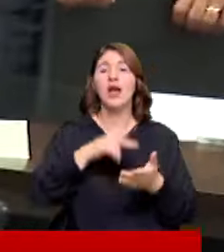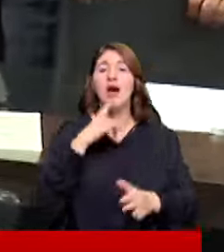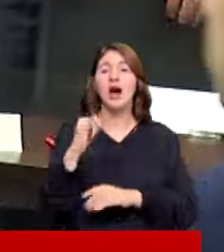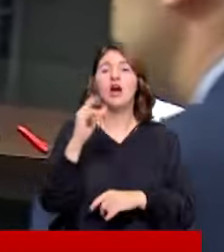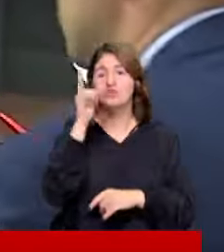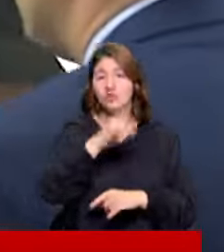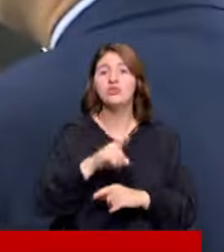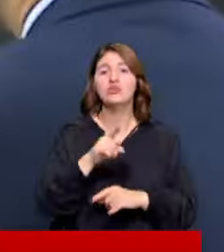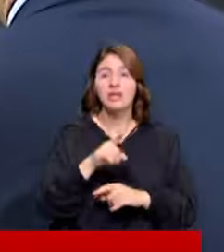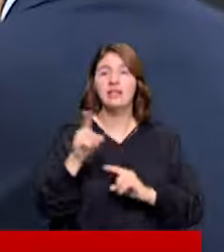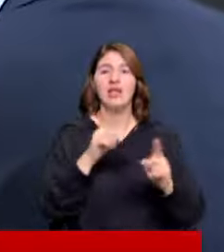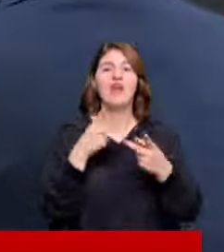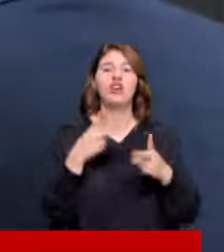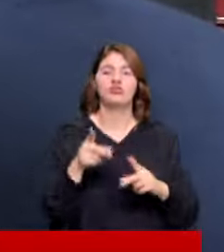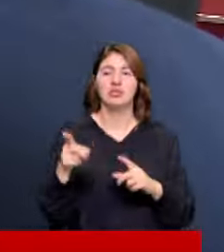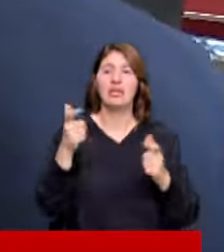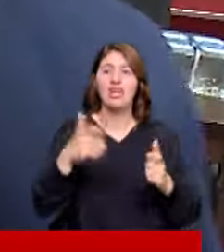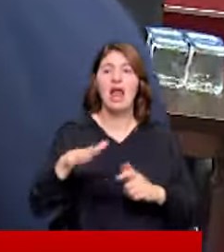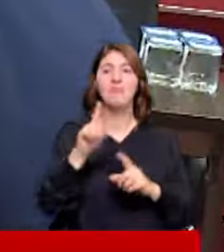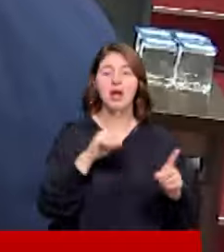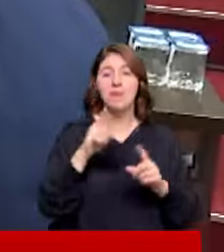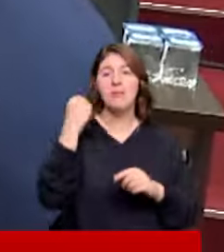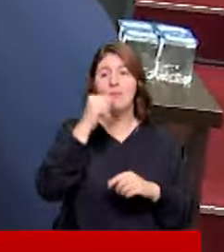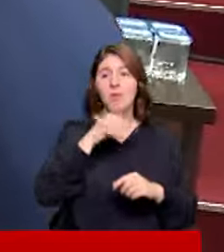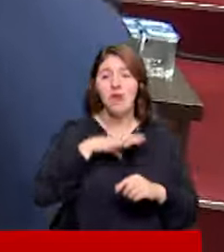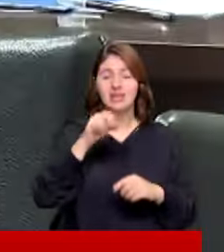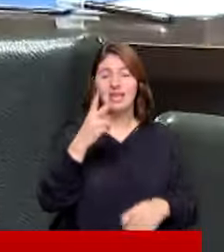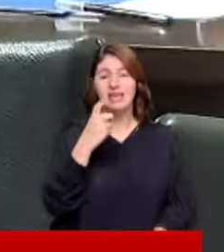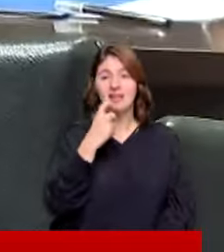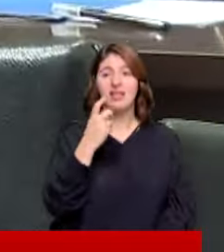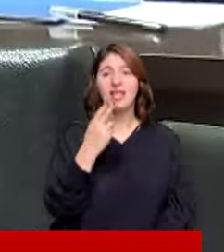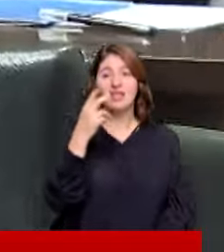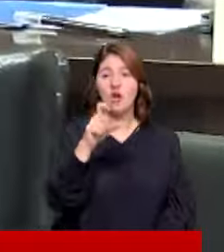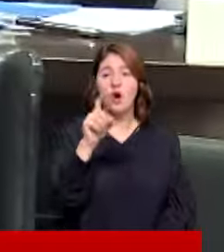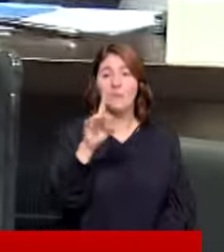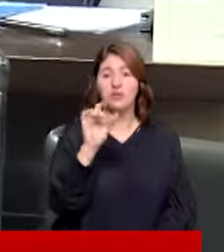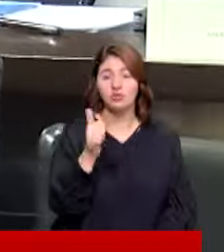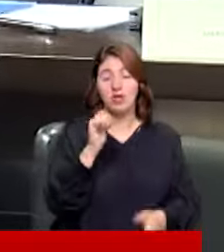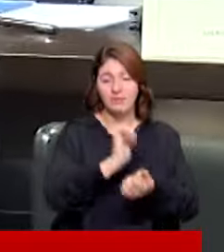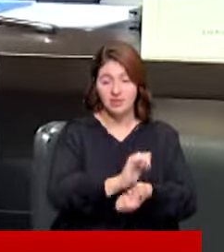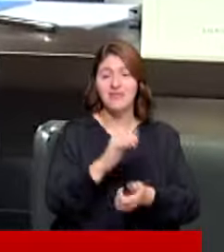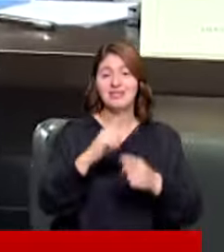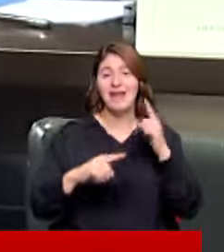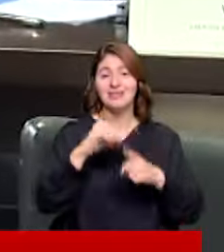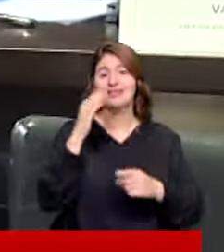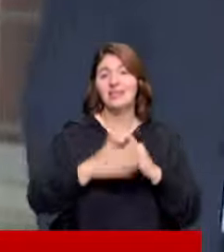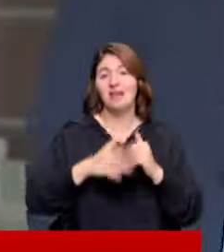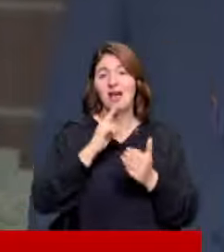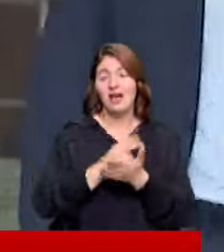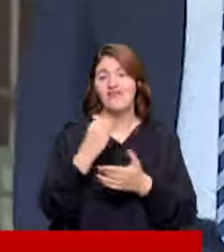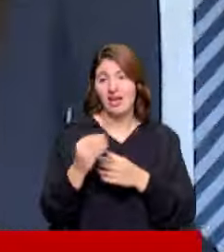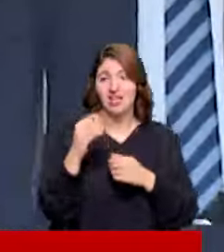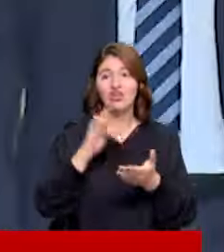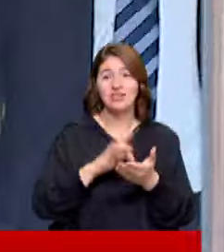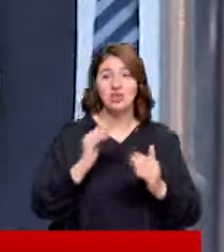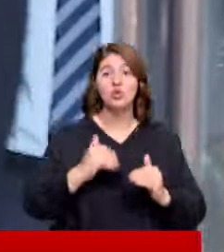ettiği gerekçesiyle dava açıldı. Yerel mahkeme İmamoğlu hakkında 2 yıl 7 ay 15 gün hapis cezası ve siyasi yasak kararı verdi.